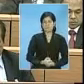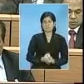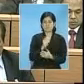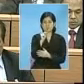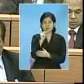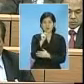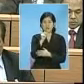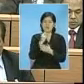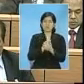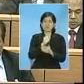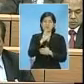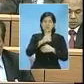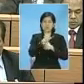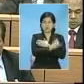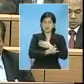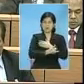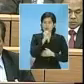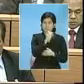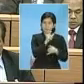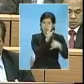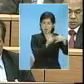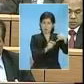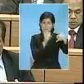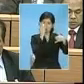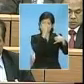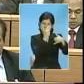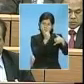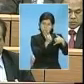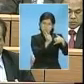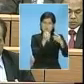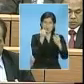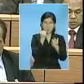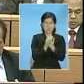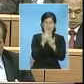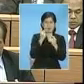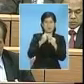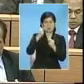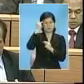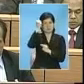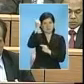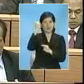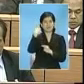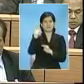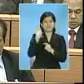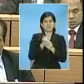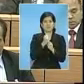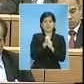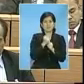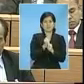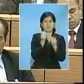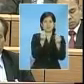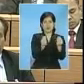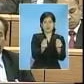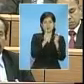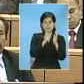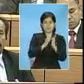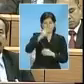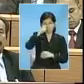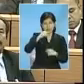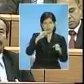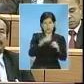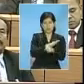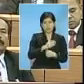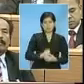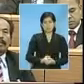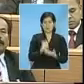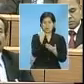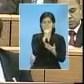นิยามท่านนะครับว่าสวยรวยและเก่งขอให้ท่านทำหน้าที่เพื่อคนไทยให้ดีที่สุดโดยไม่ต้องสนใจว่าใคร